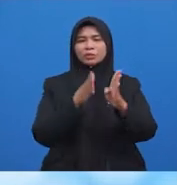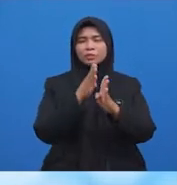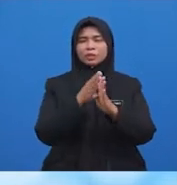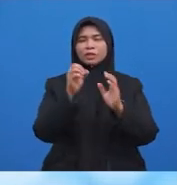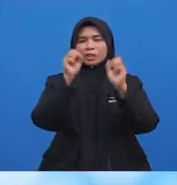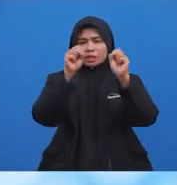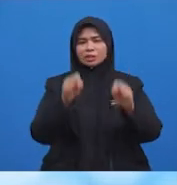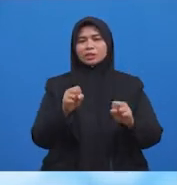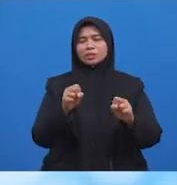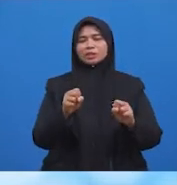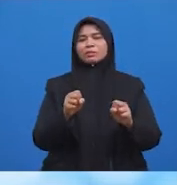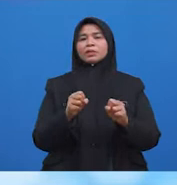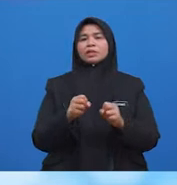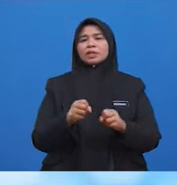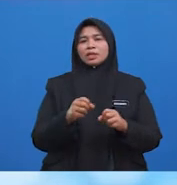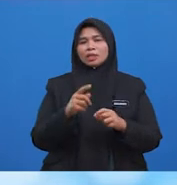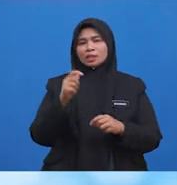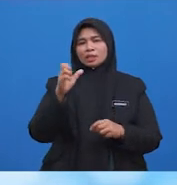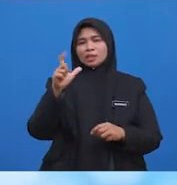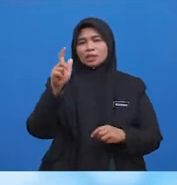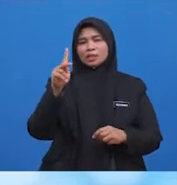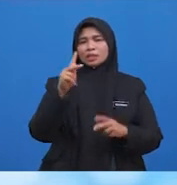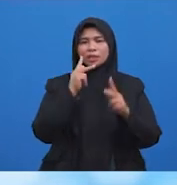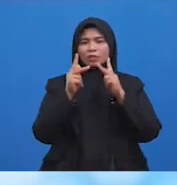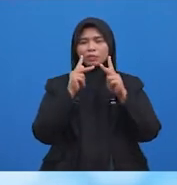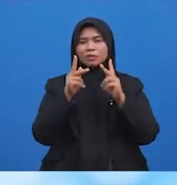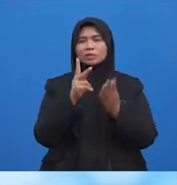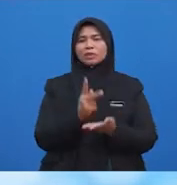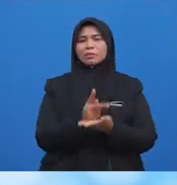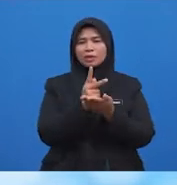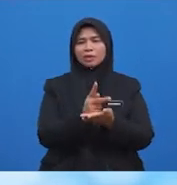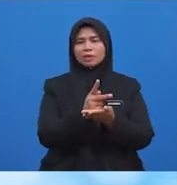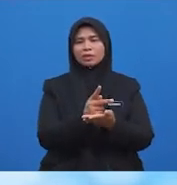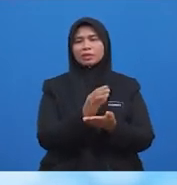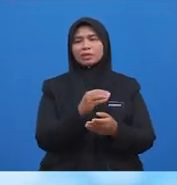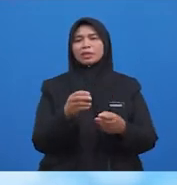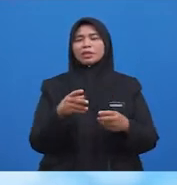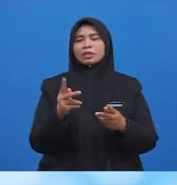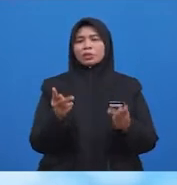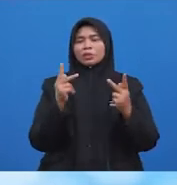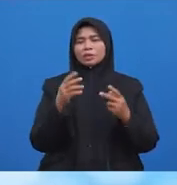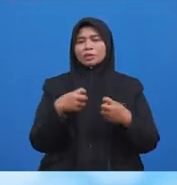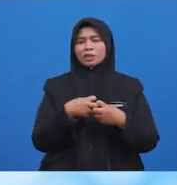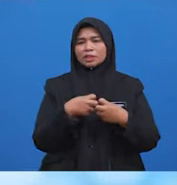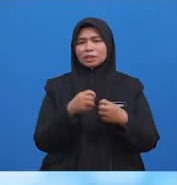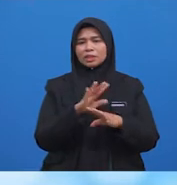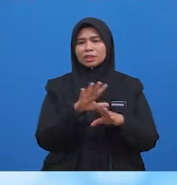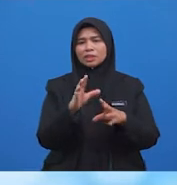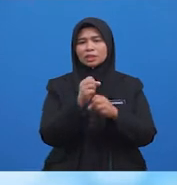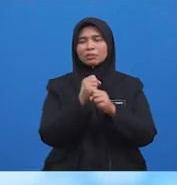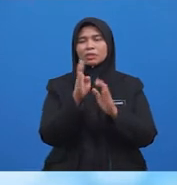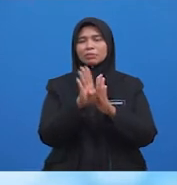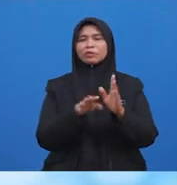sistem telekomunikasi pelayaran dan kalian kuasa elektrik juga tidak dapat